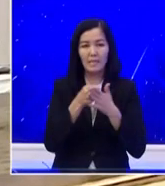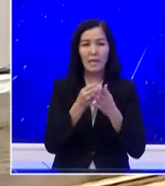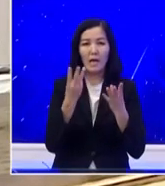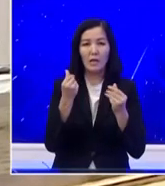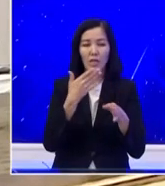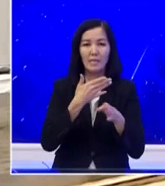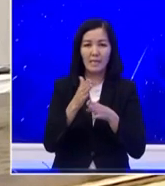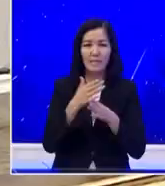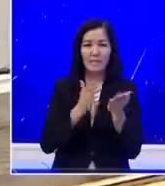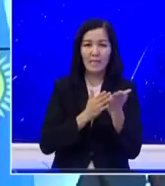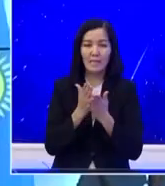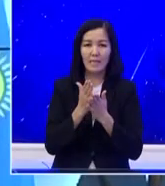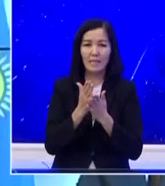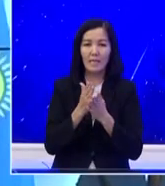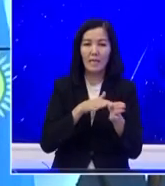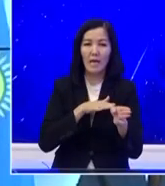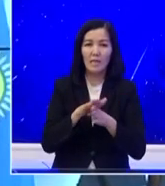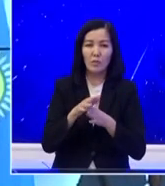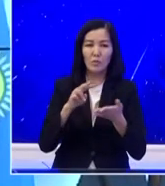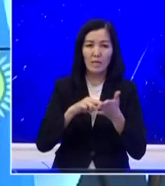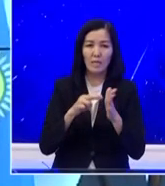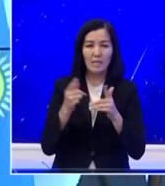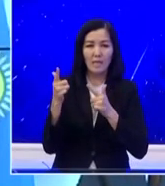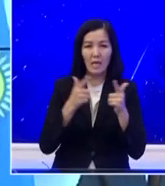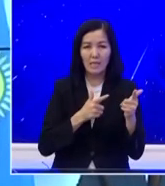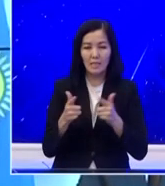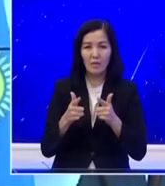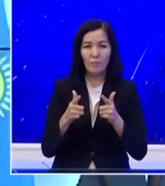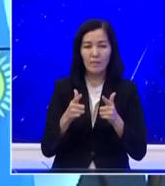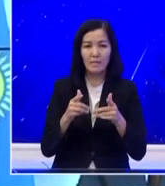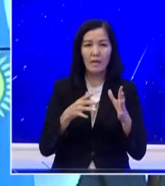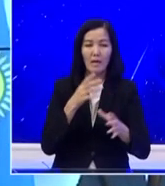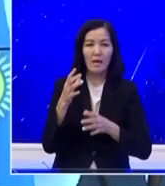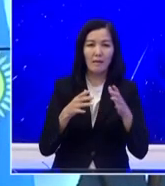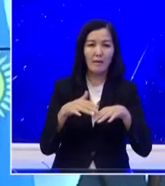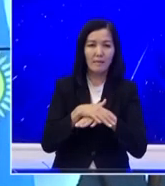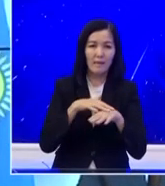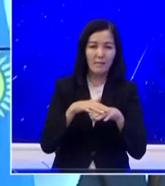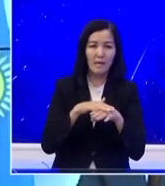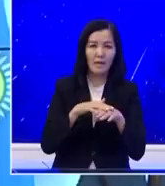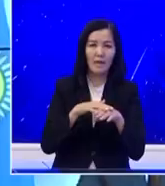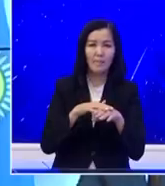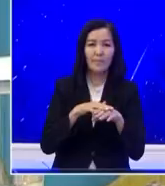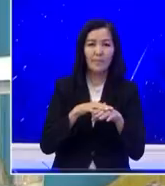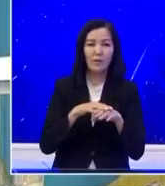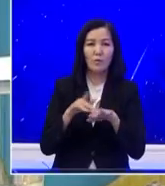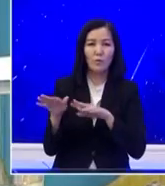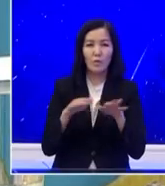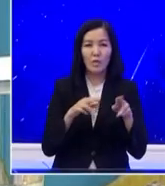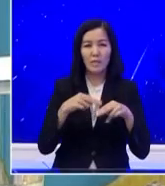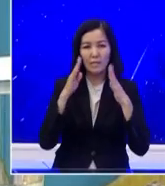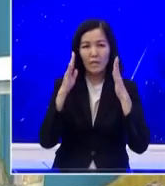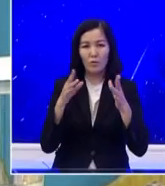дейін ақша несие саясатын іске асыру стратегиясын әзірлеу барысында халықаралық нарықтағы іргелі